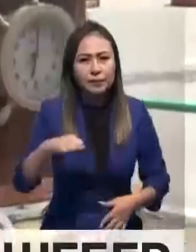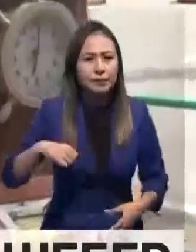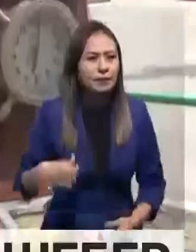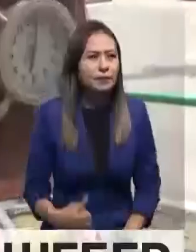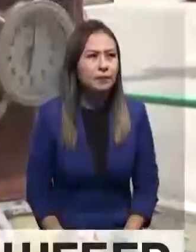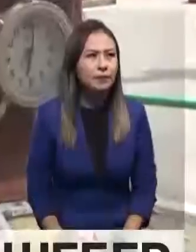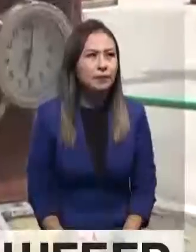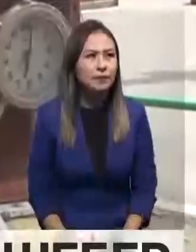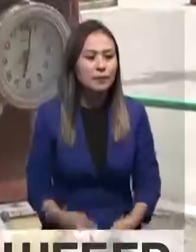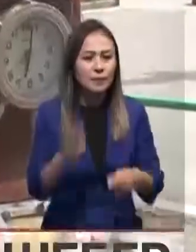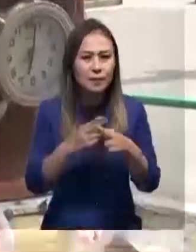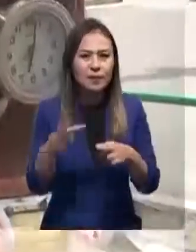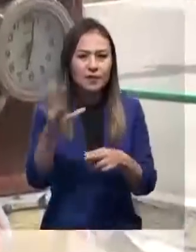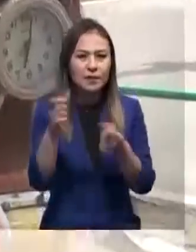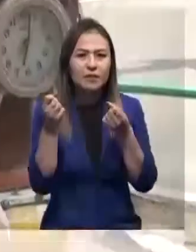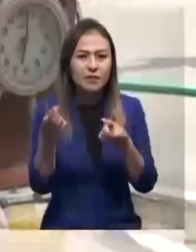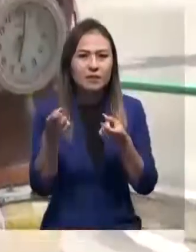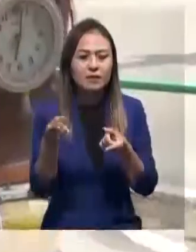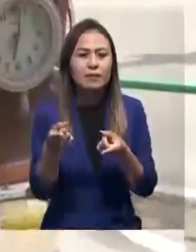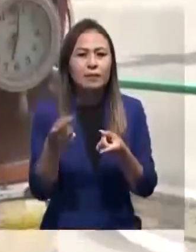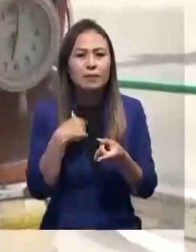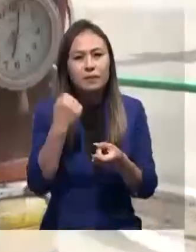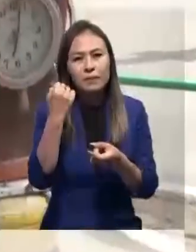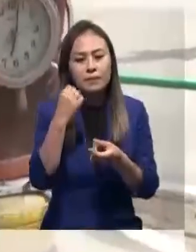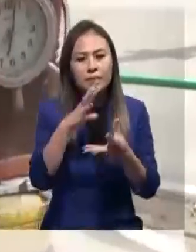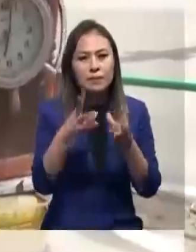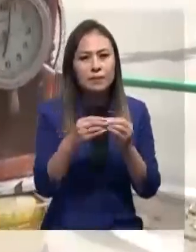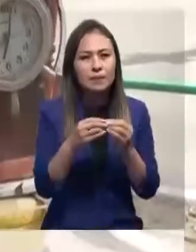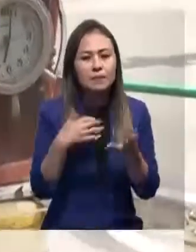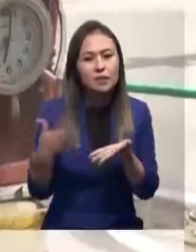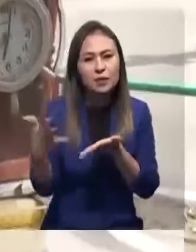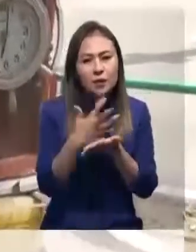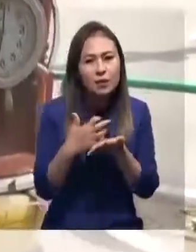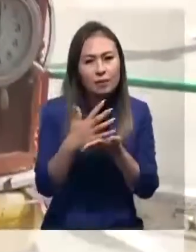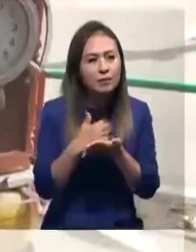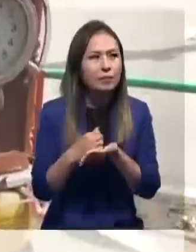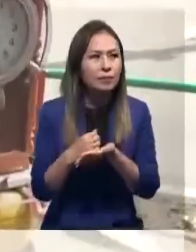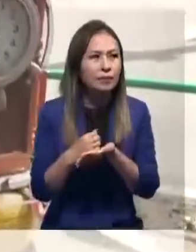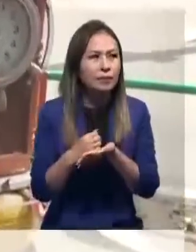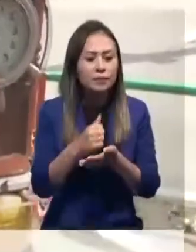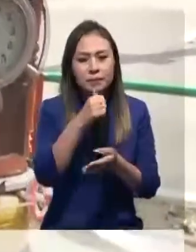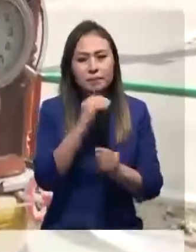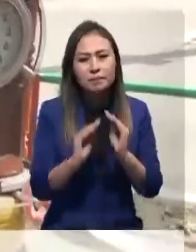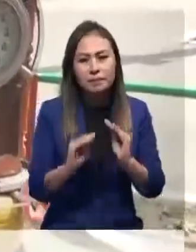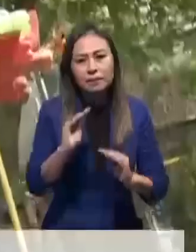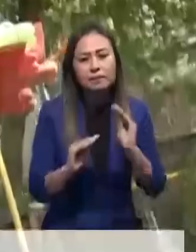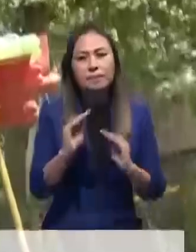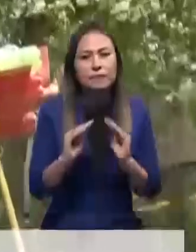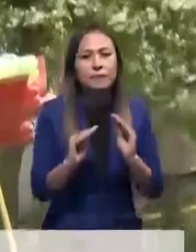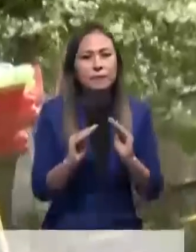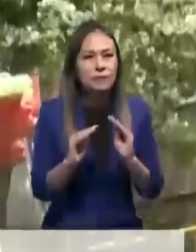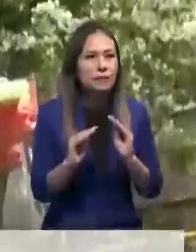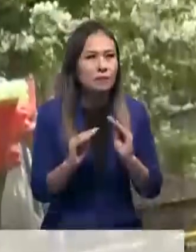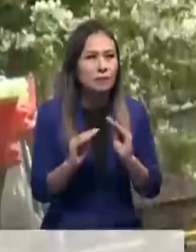Темір тесіктерді лақтырып жібереді ғой, сонда балондарды тастайды, соны жинап-жинап құрастырып. Мына не